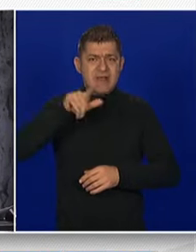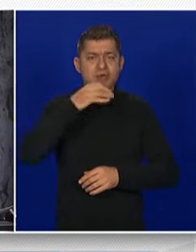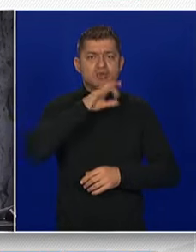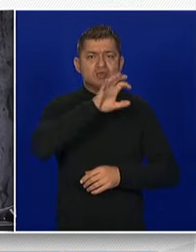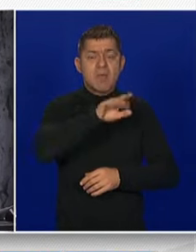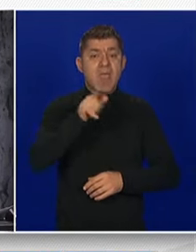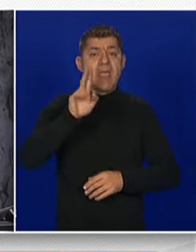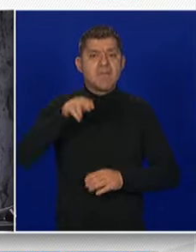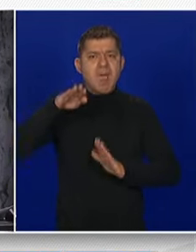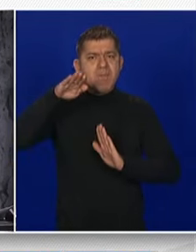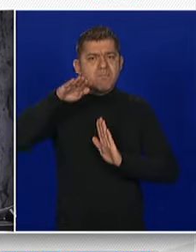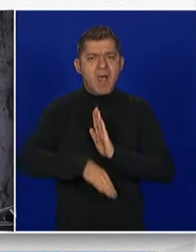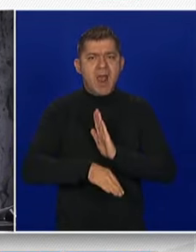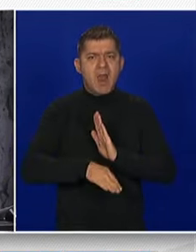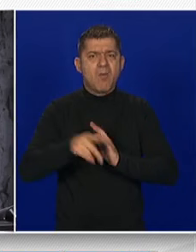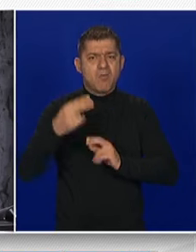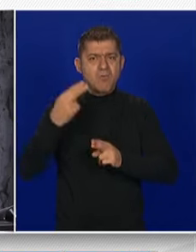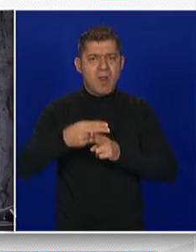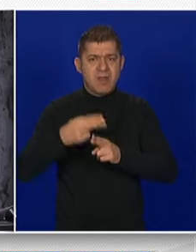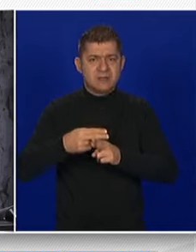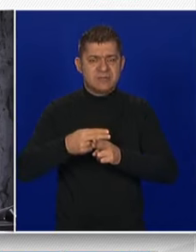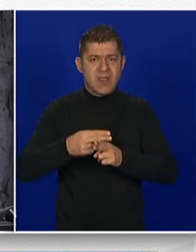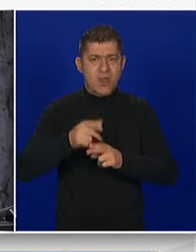puno nižim incidencijama.